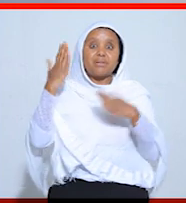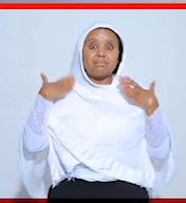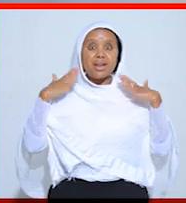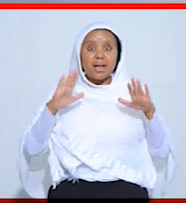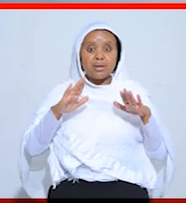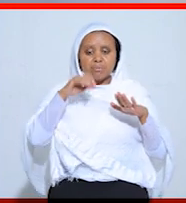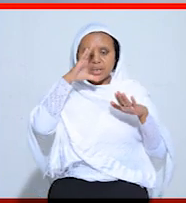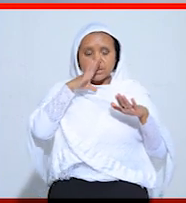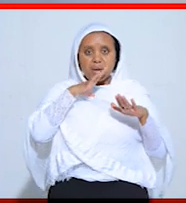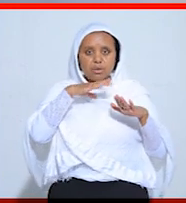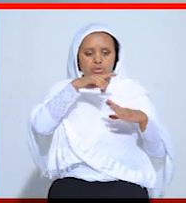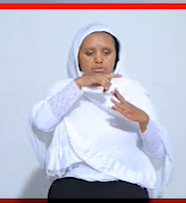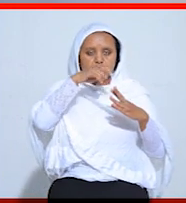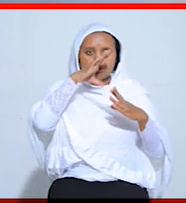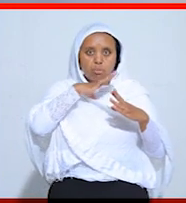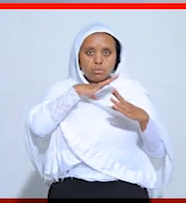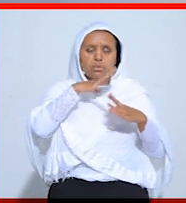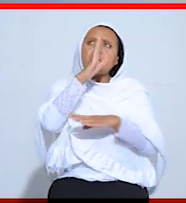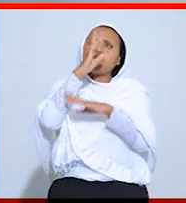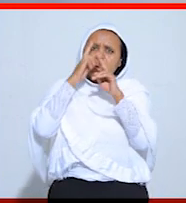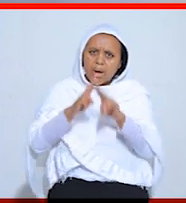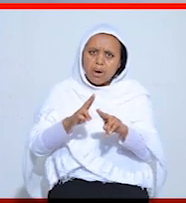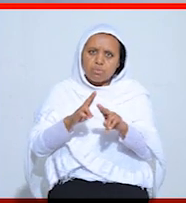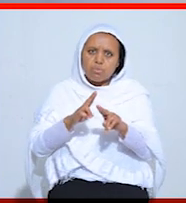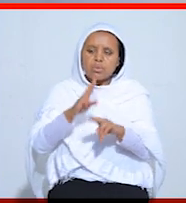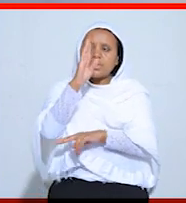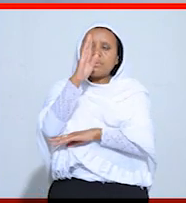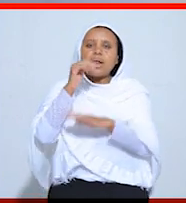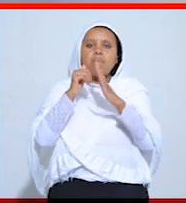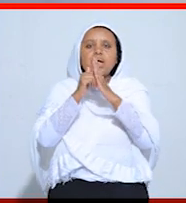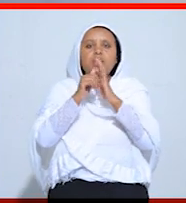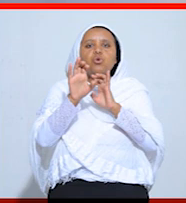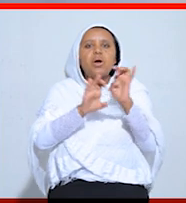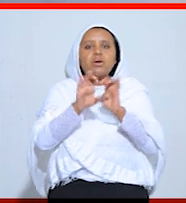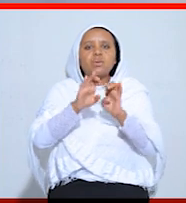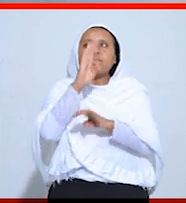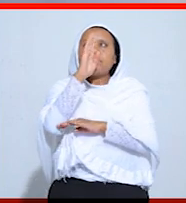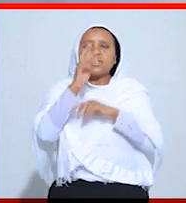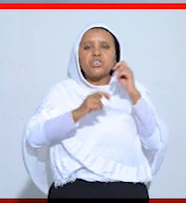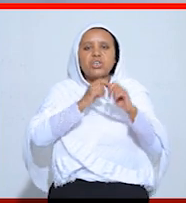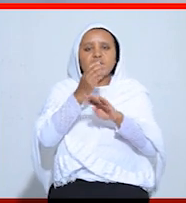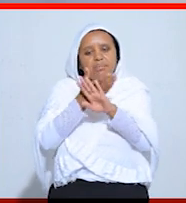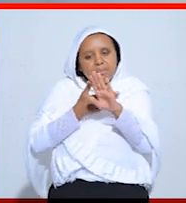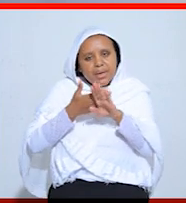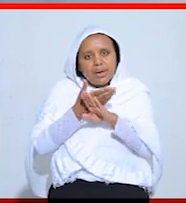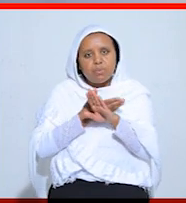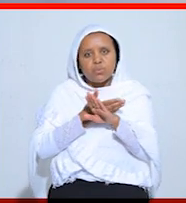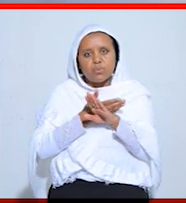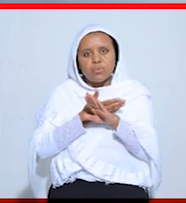በእግዚአብሔር ሰዎች ዙሪያ ወይም እግዚአብሔርን በሚያከብሩ እግዚአብሔር አምላካቸው ባደረጉ የእግዚአብሔርን ቸርነት ደጅ